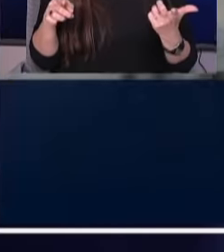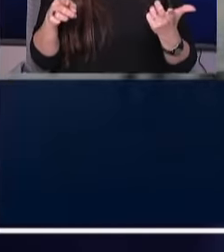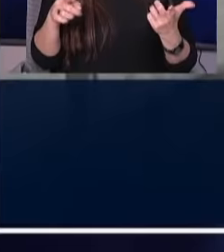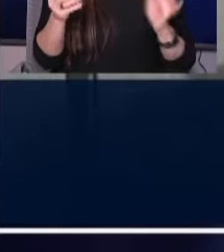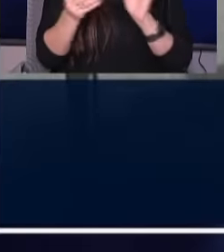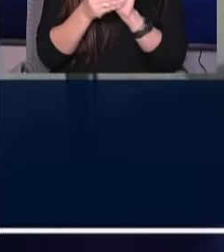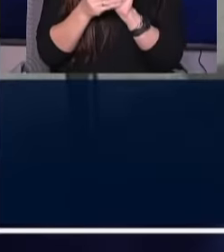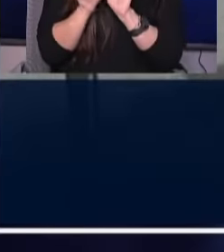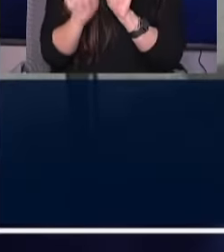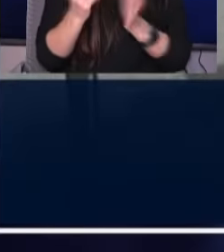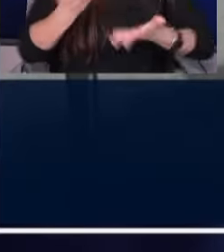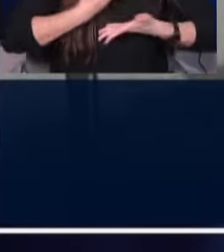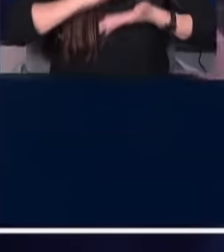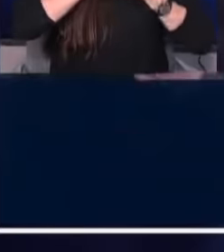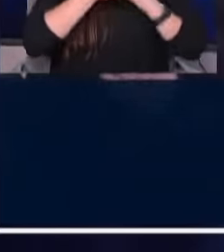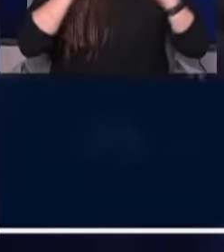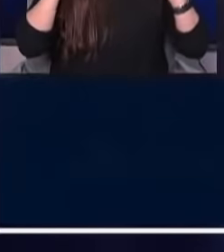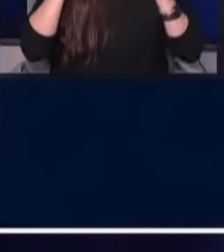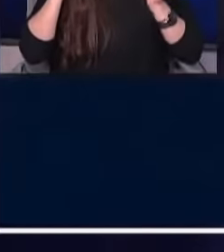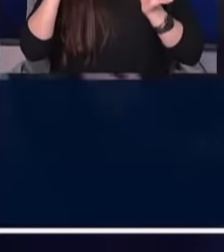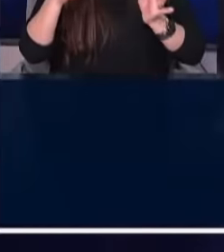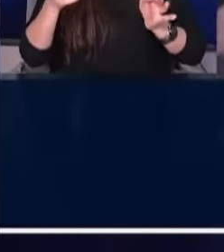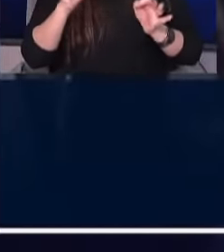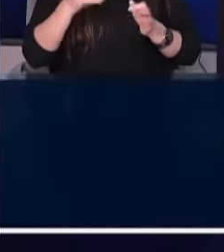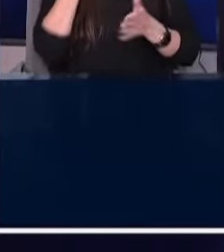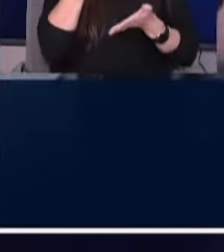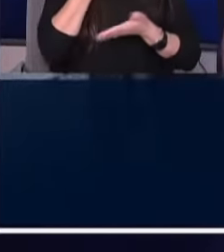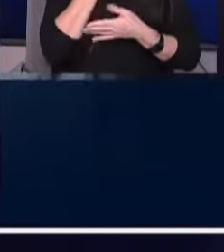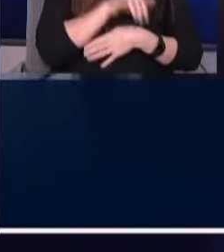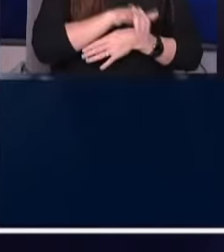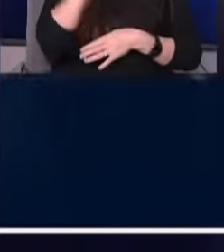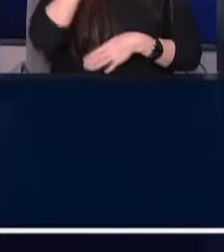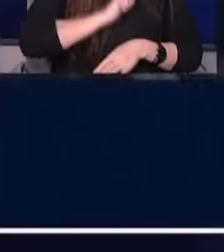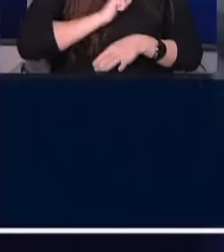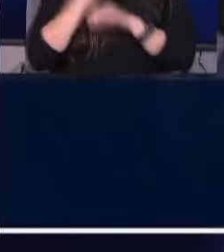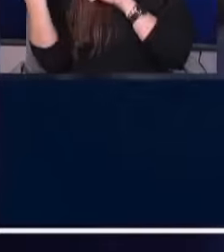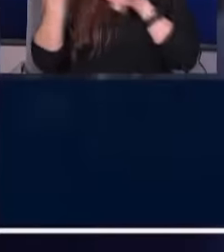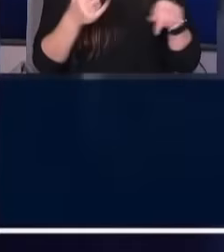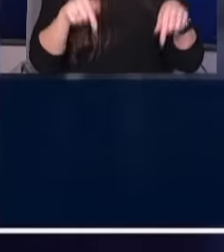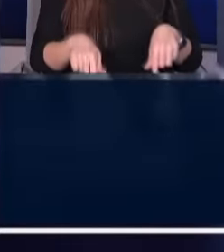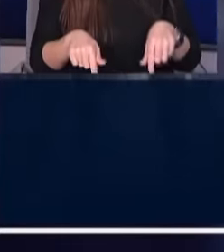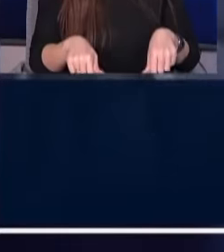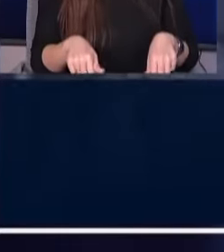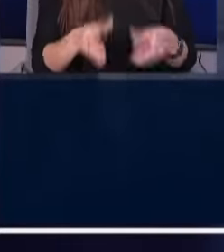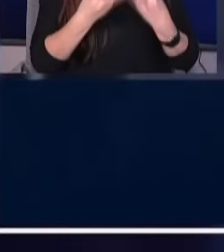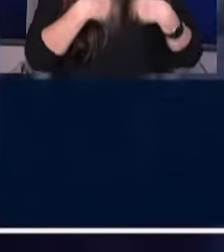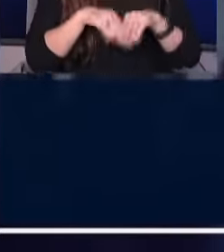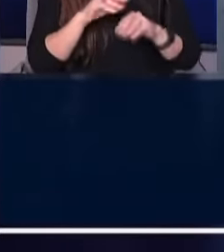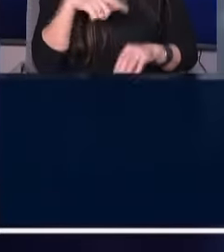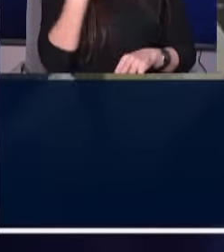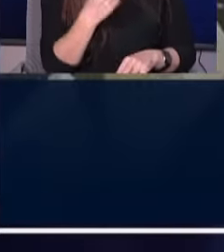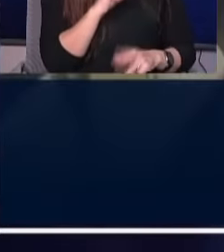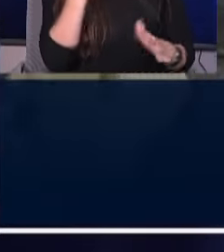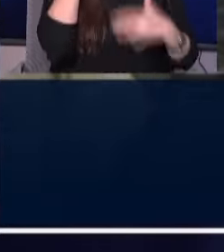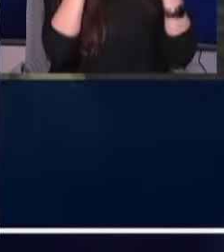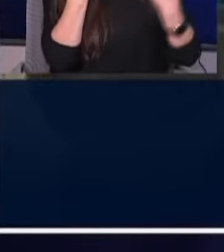כך, כשהם יקבלו את האישור, הם בעצם יזכרו מטוס פרטי להביאו לכאן. אומרים בני המשפחה לכאן חדשות, לא תיארנו